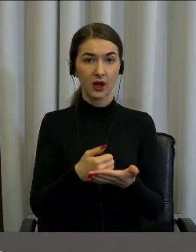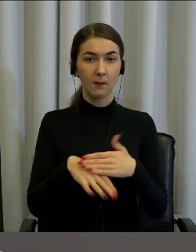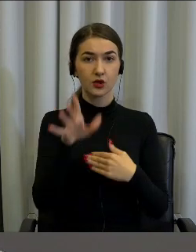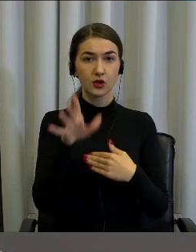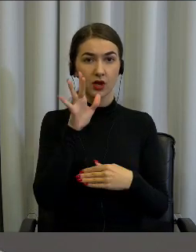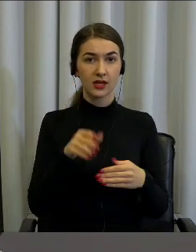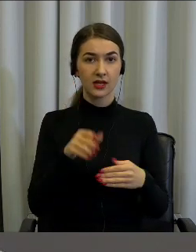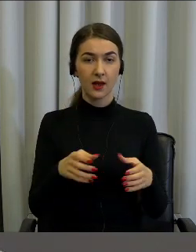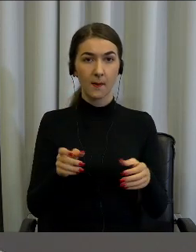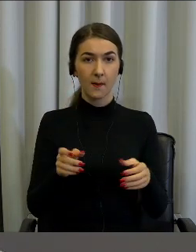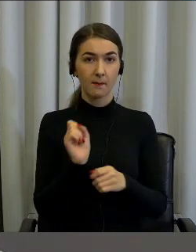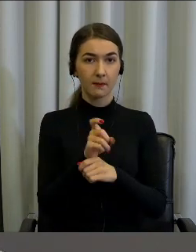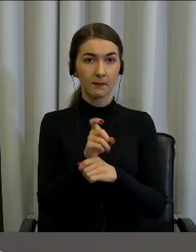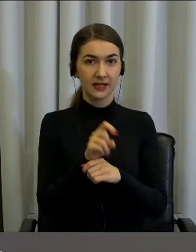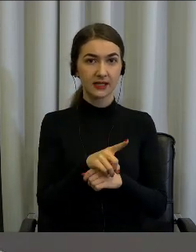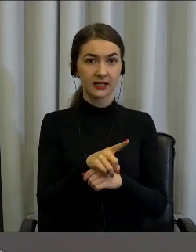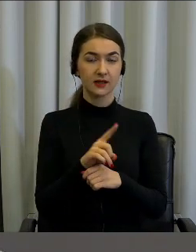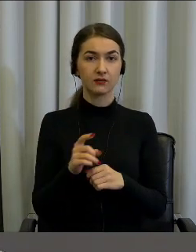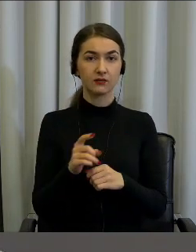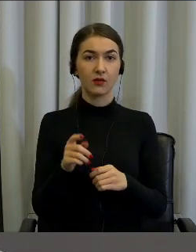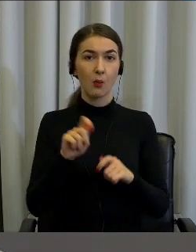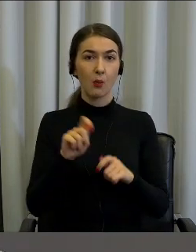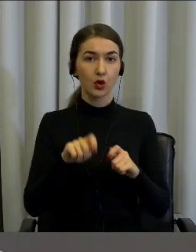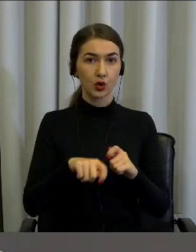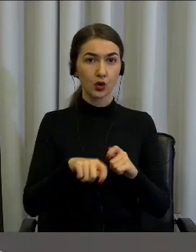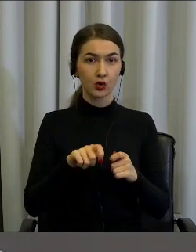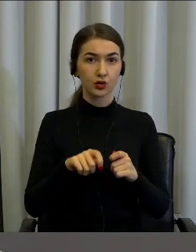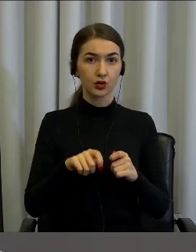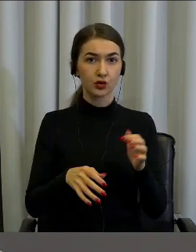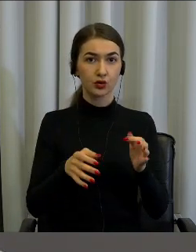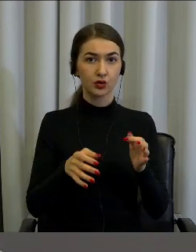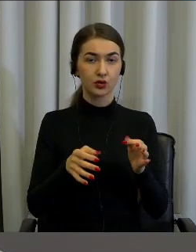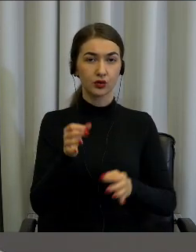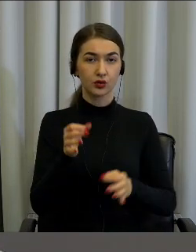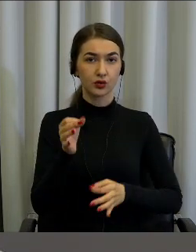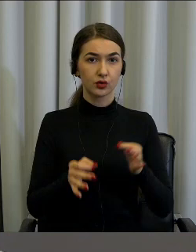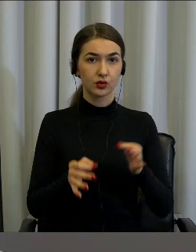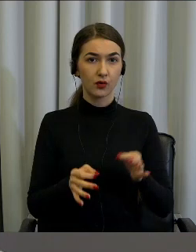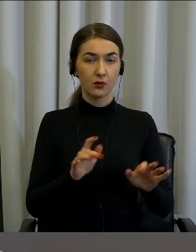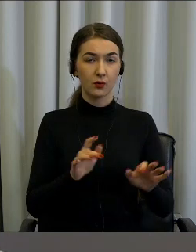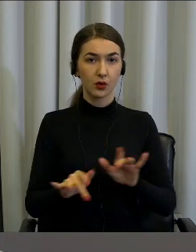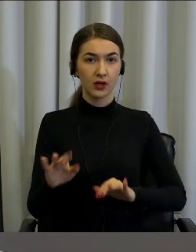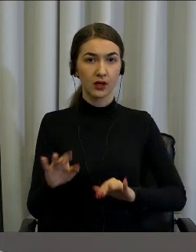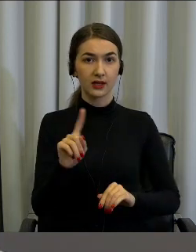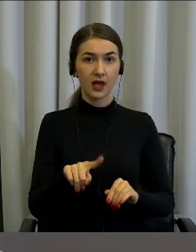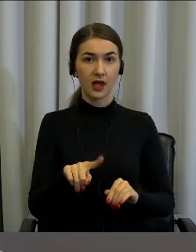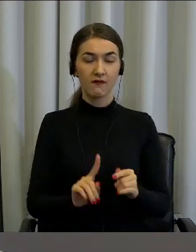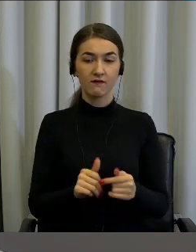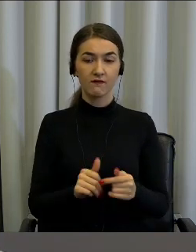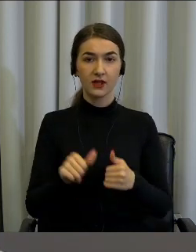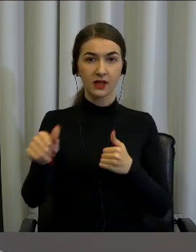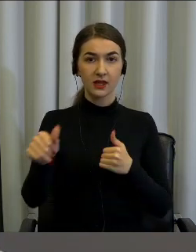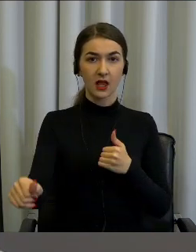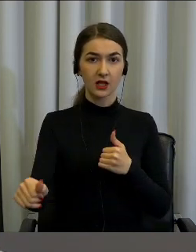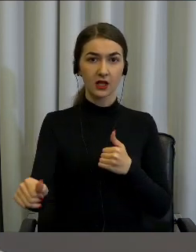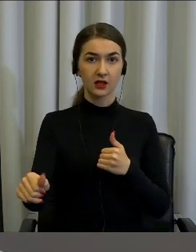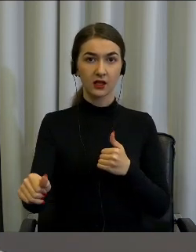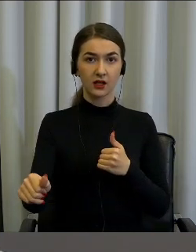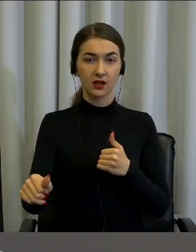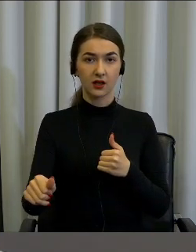візитів до місць утримання та моніторингу судових процесів та віддаленого моніторингу окупованих